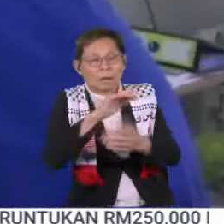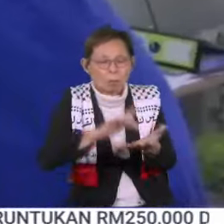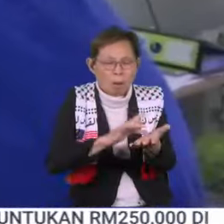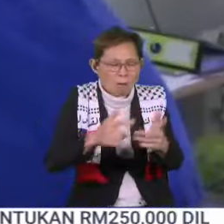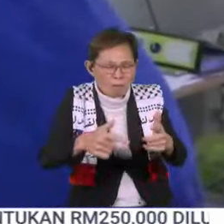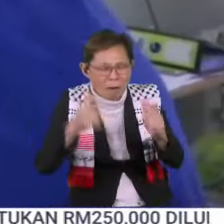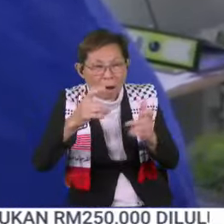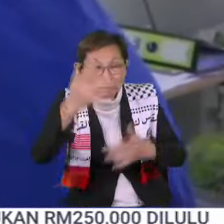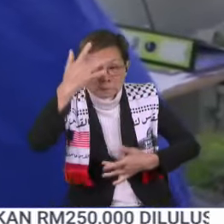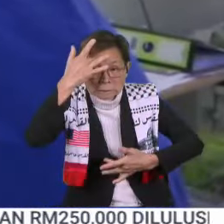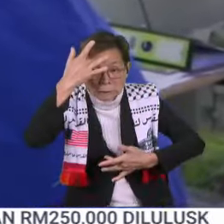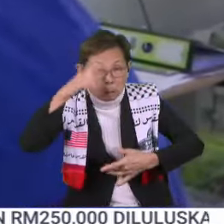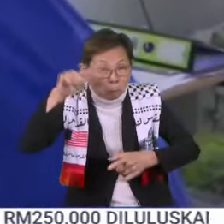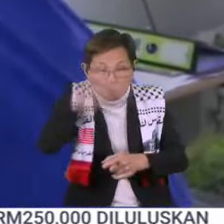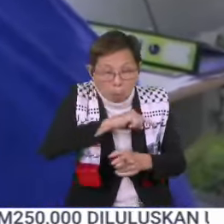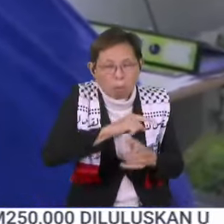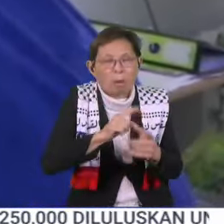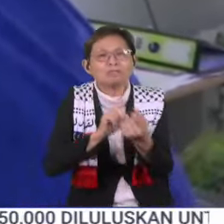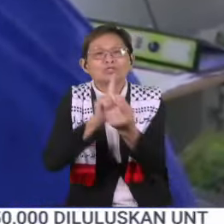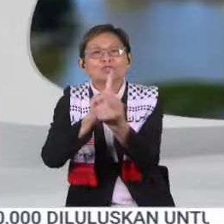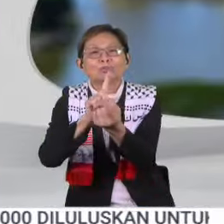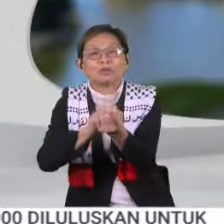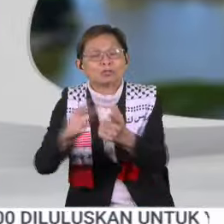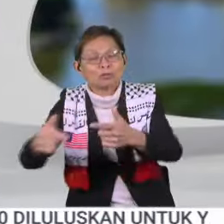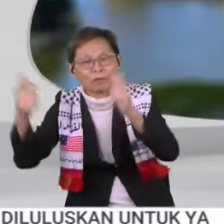segera jika simptom bertambah teruk.